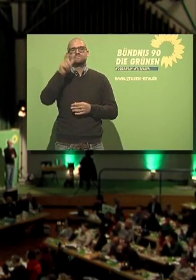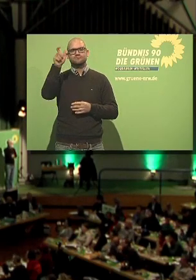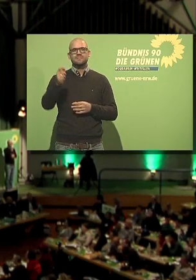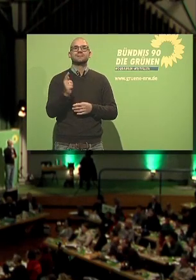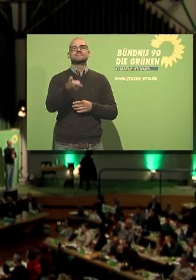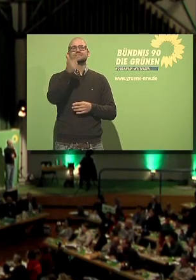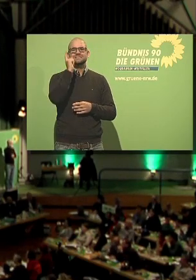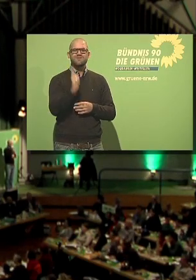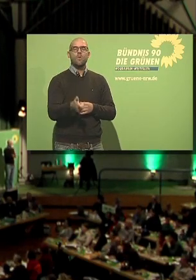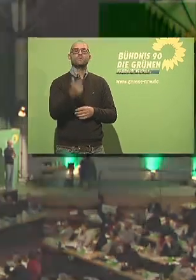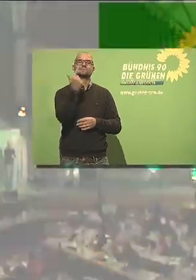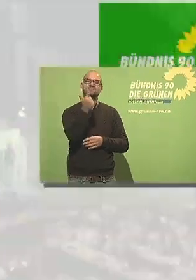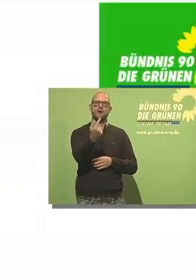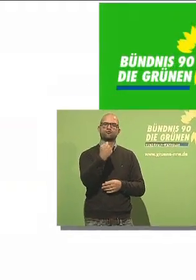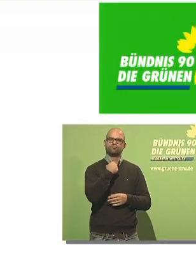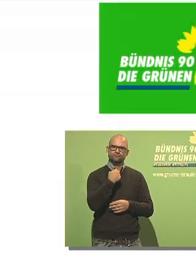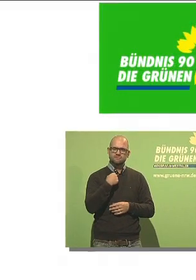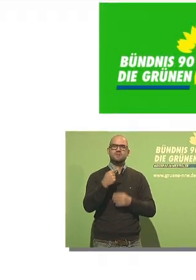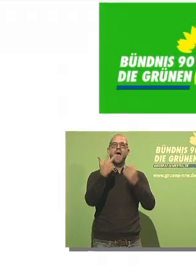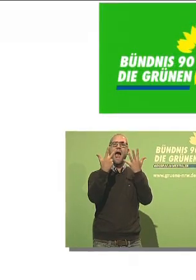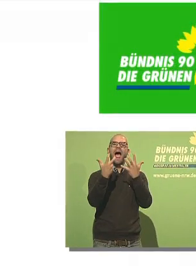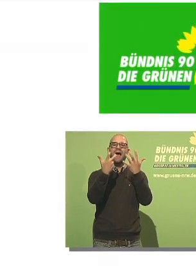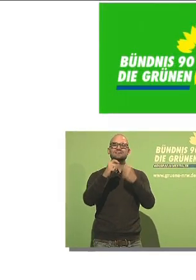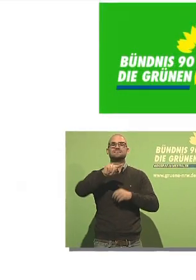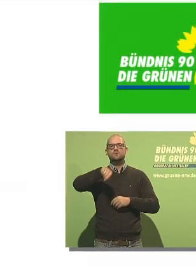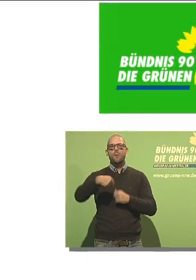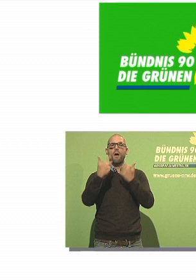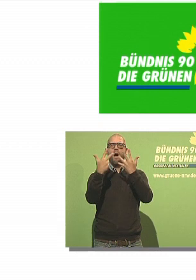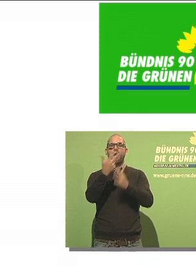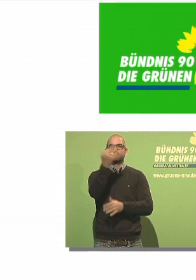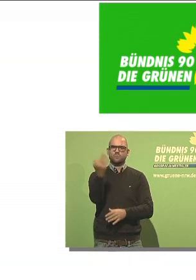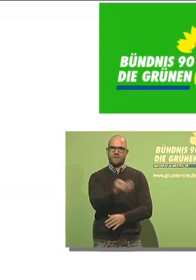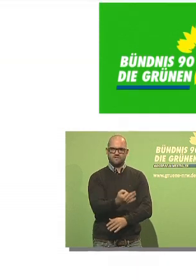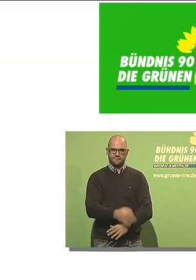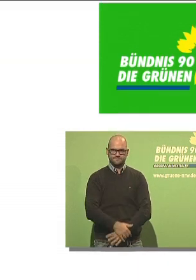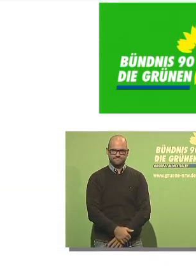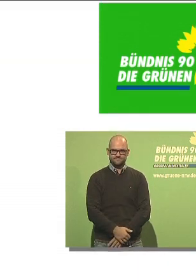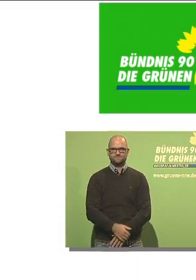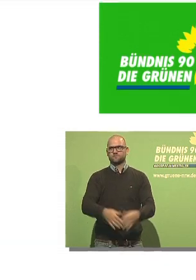entfielen 202 Stimmen. Das sind 80,8%.